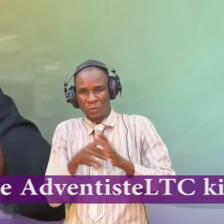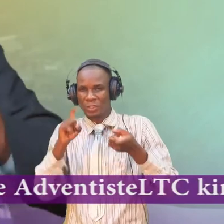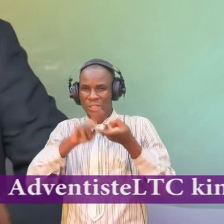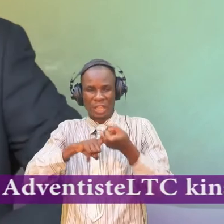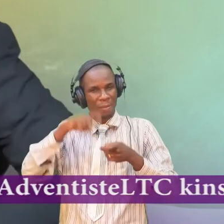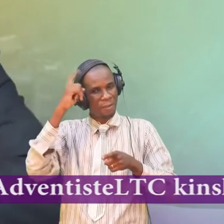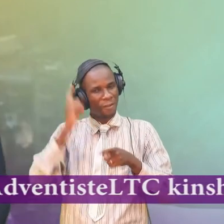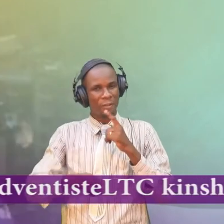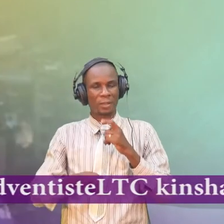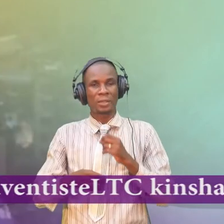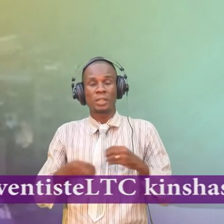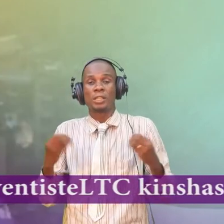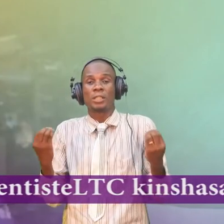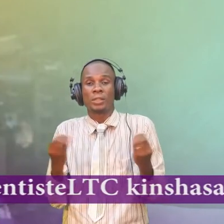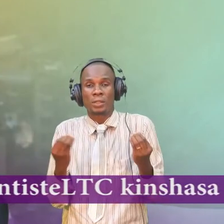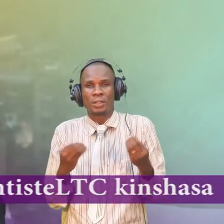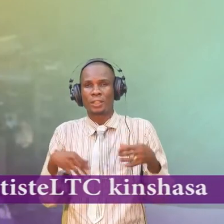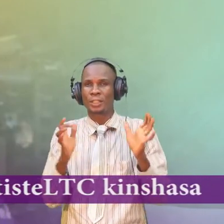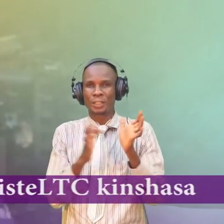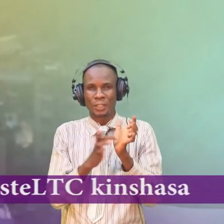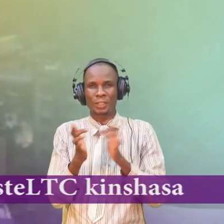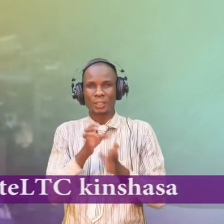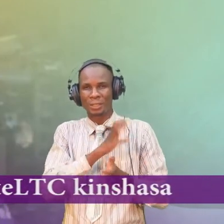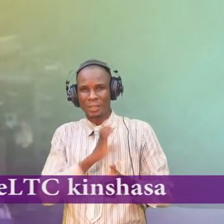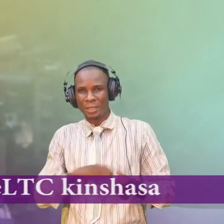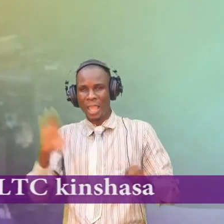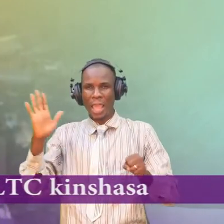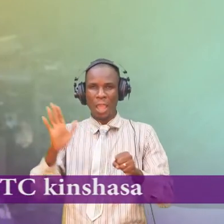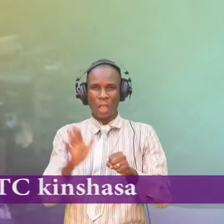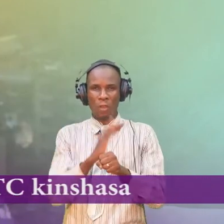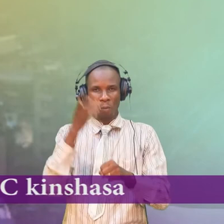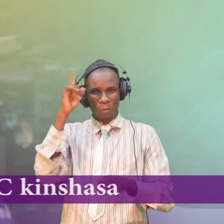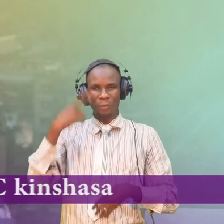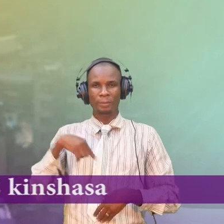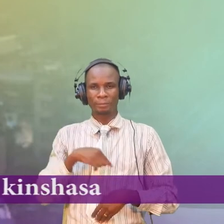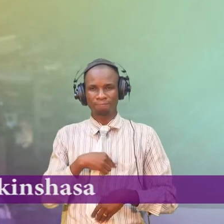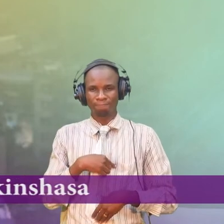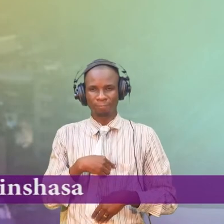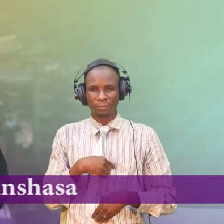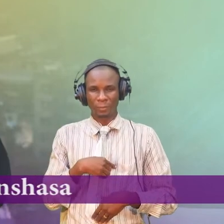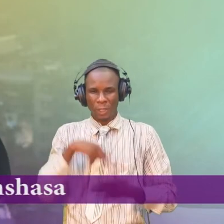Tulipokuwa maadui, tulivyo mgeuzia mgongo kwa Mungu wetu,